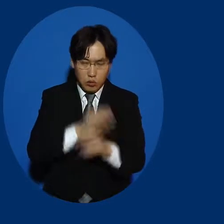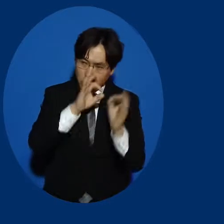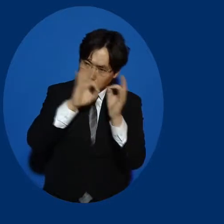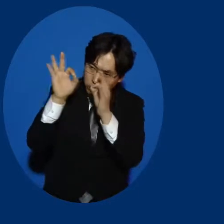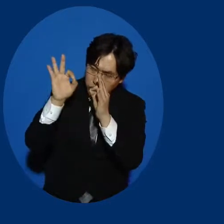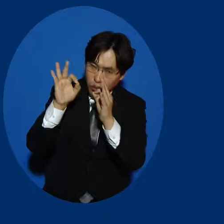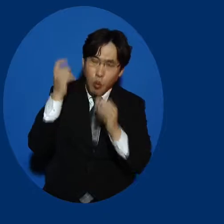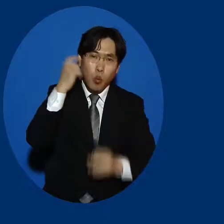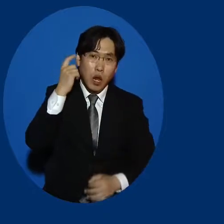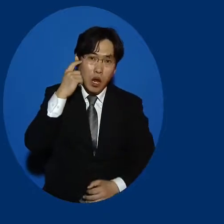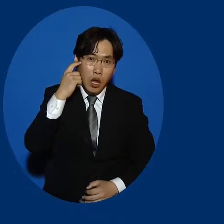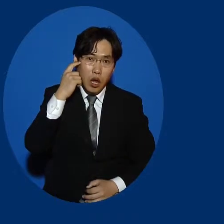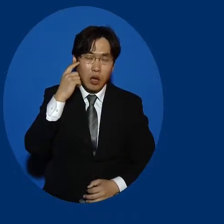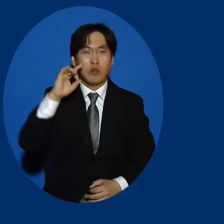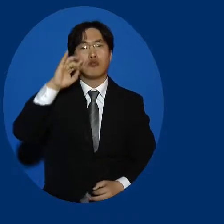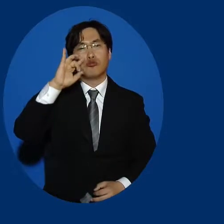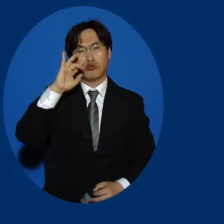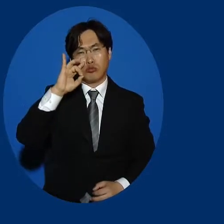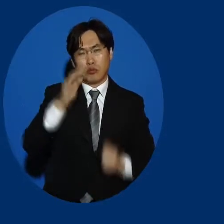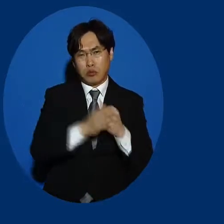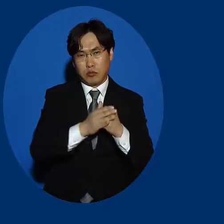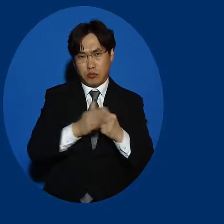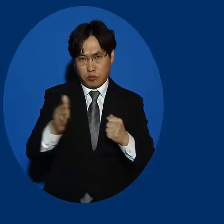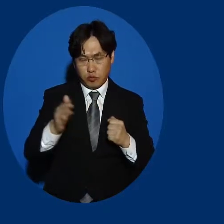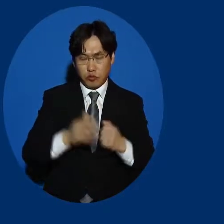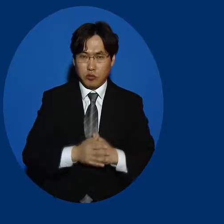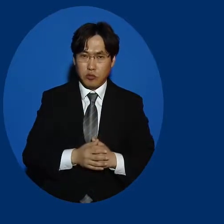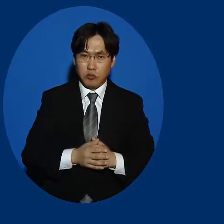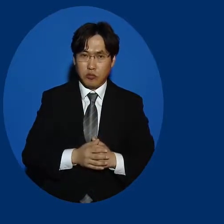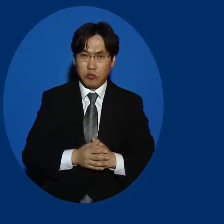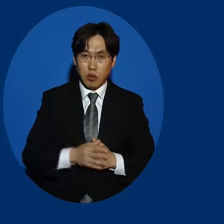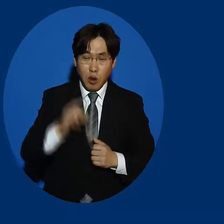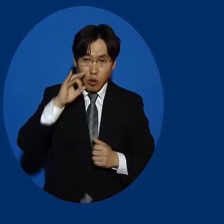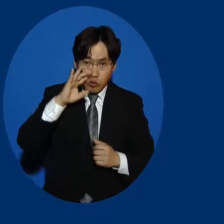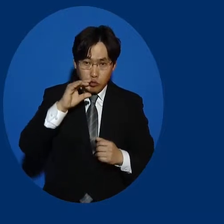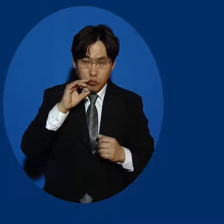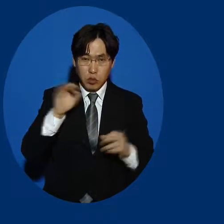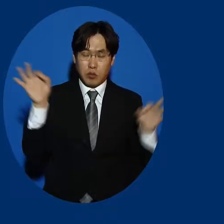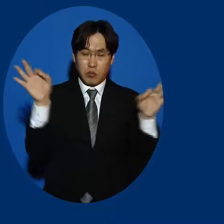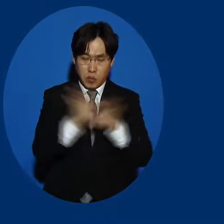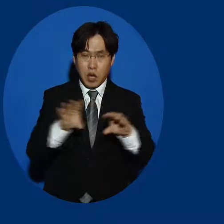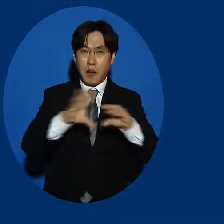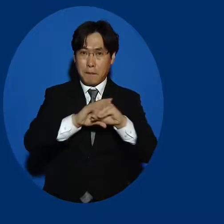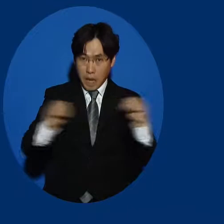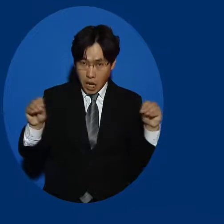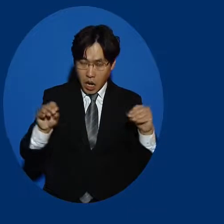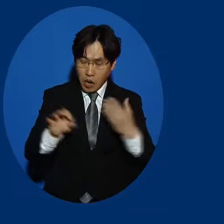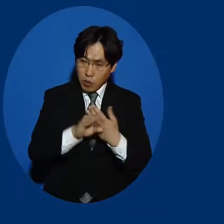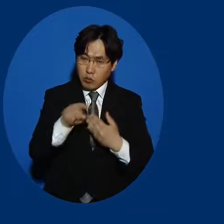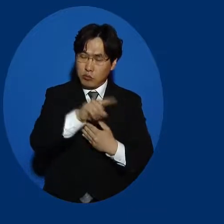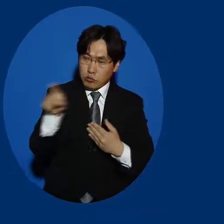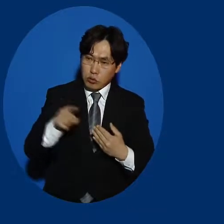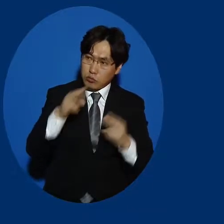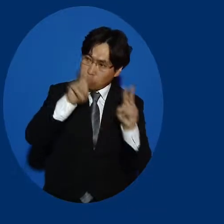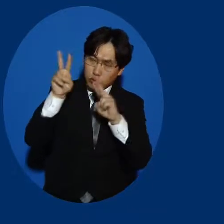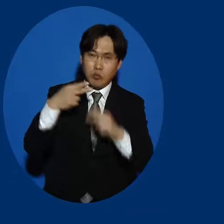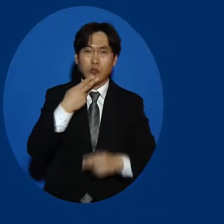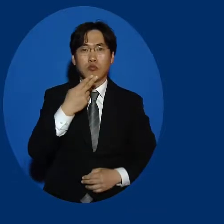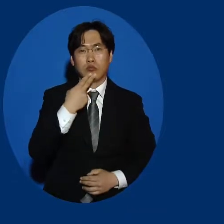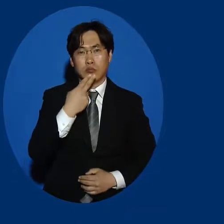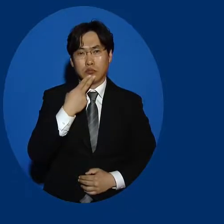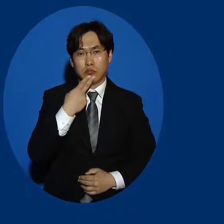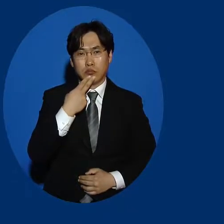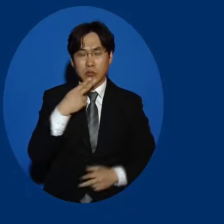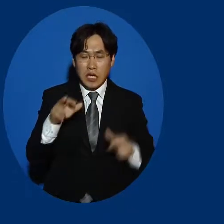쳐다볼까요? 궁금하니까 쳐다보죠. 더 이상 궁금하지 않으면 쳐다보지 않을 거거든요.